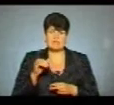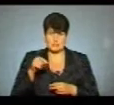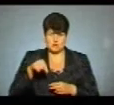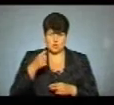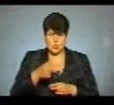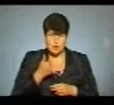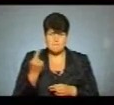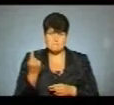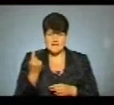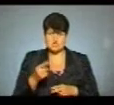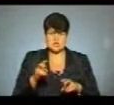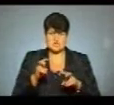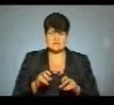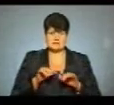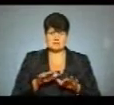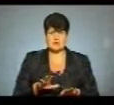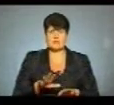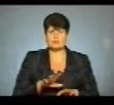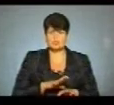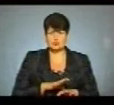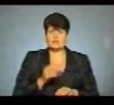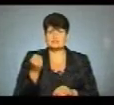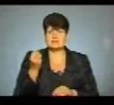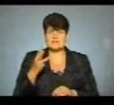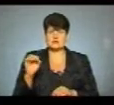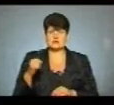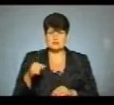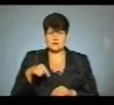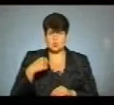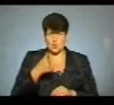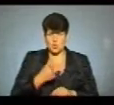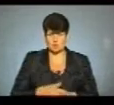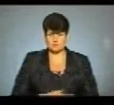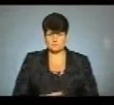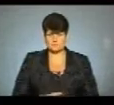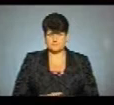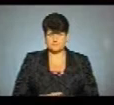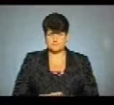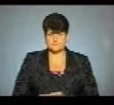року. Перше засідання у справі відбулося 13 серпня цього року.